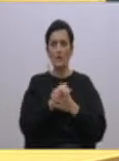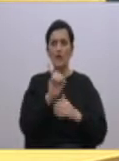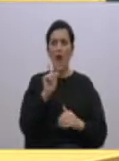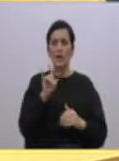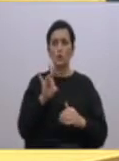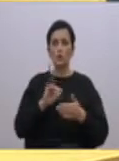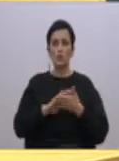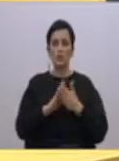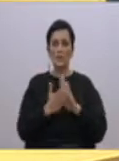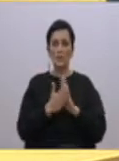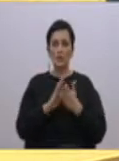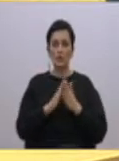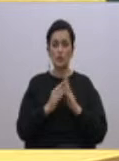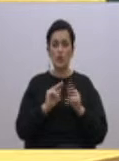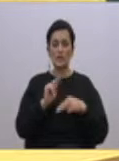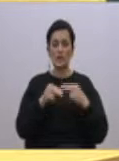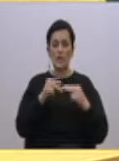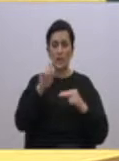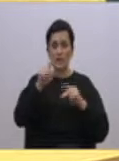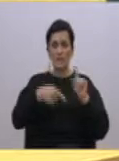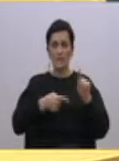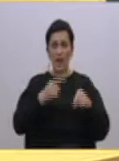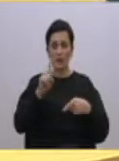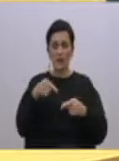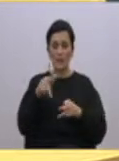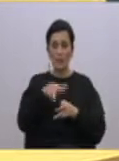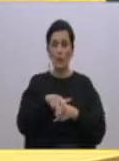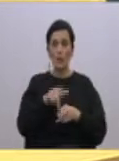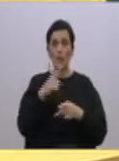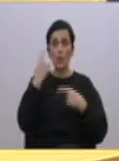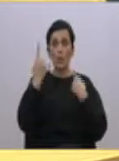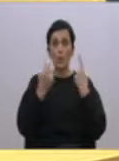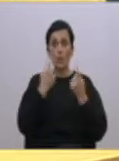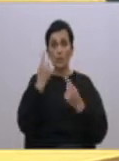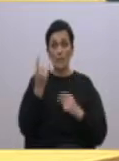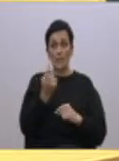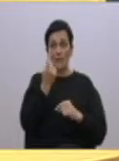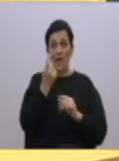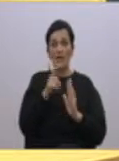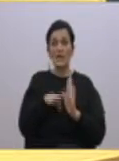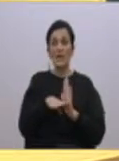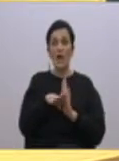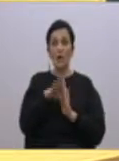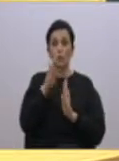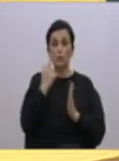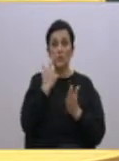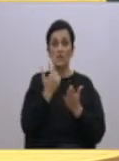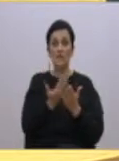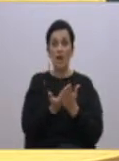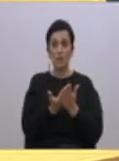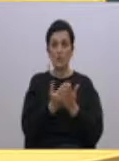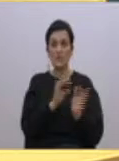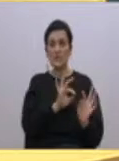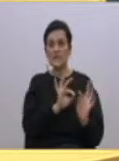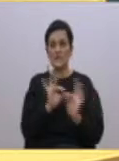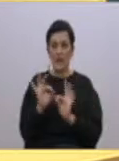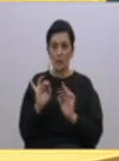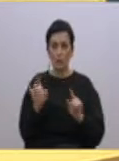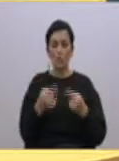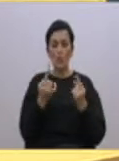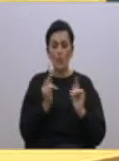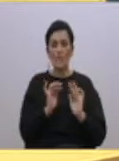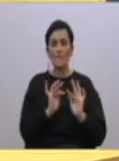შესახებ შეთანხმებით ნაკისრი ვალდებულებები. მონაცემთა ხარისხის გაუმჯობესების თვალსაზრისით რეგულარულად